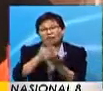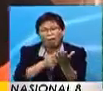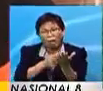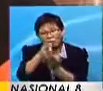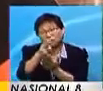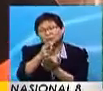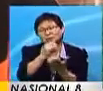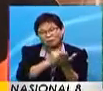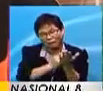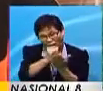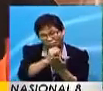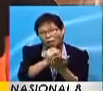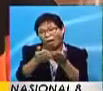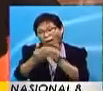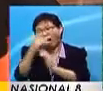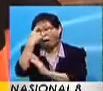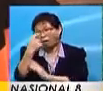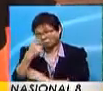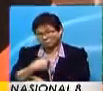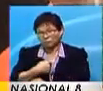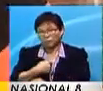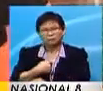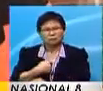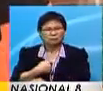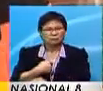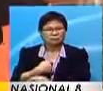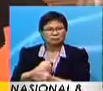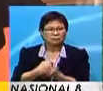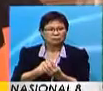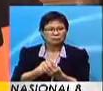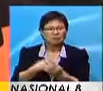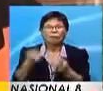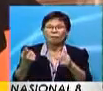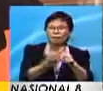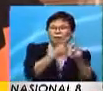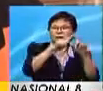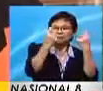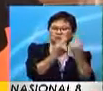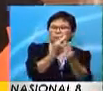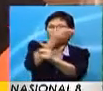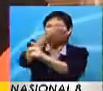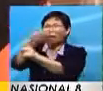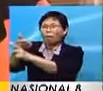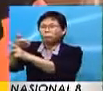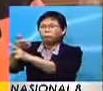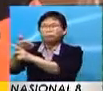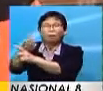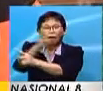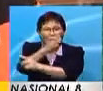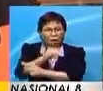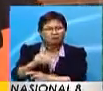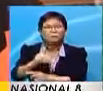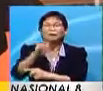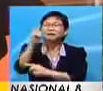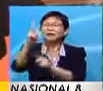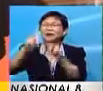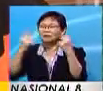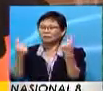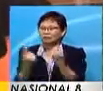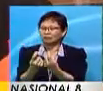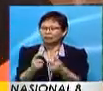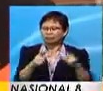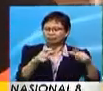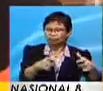me, they should kick the first team out and get the second team